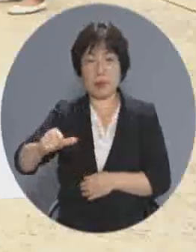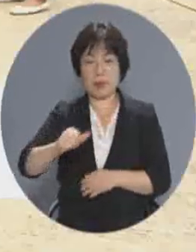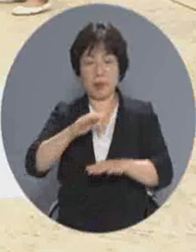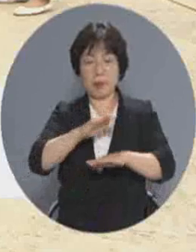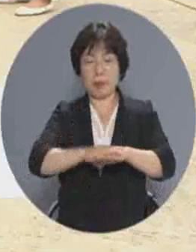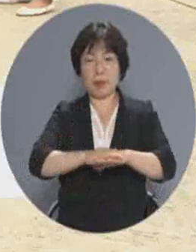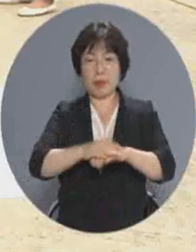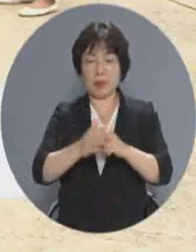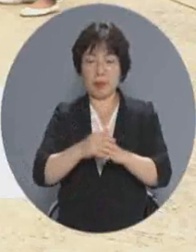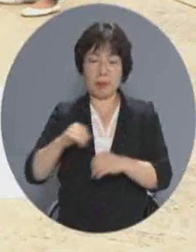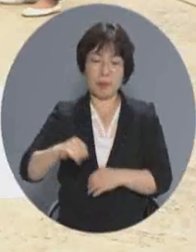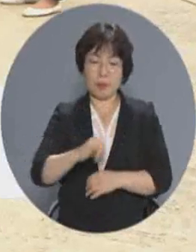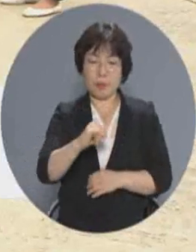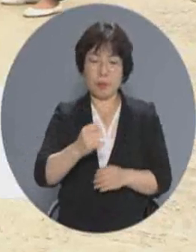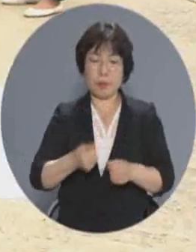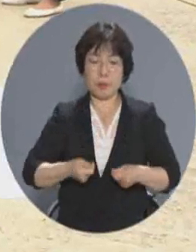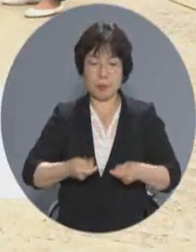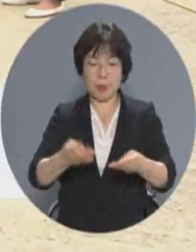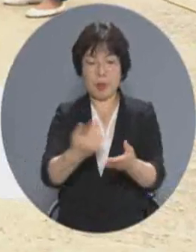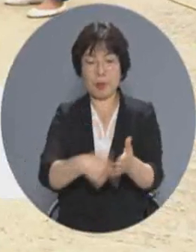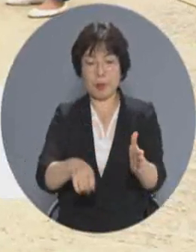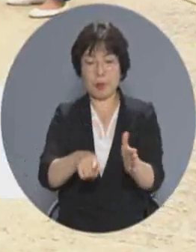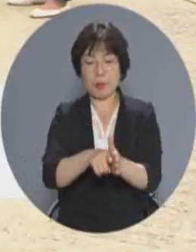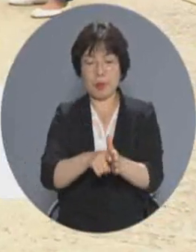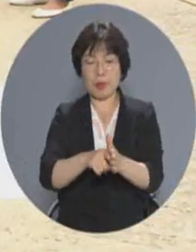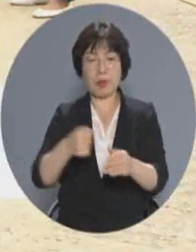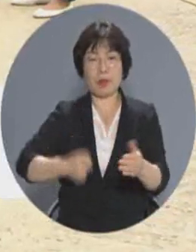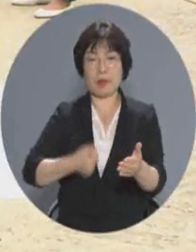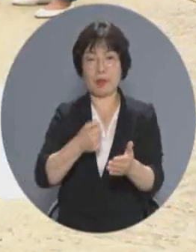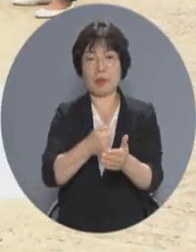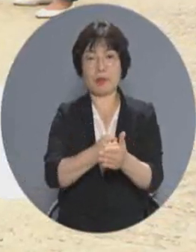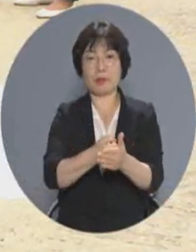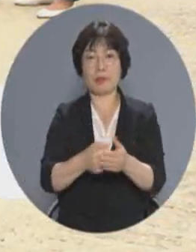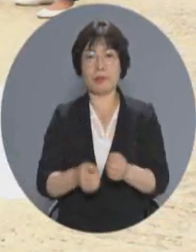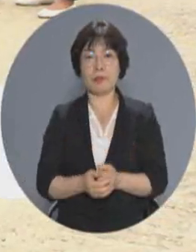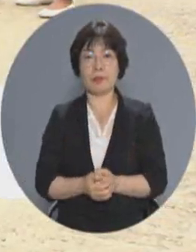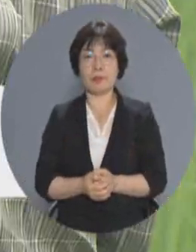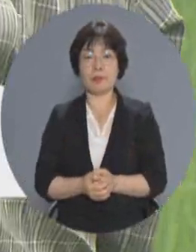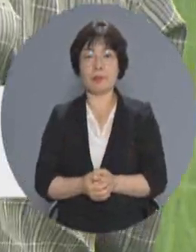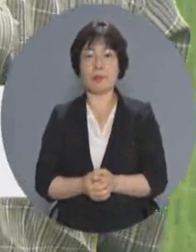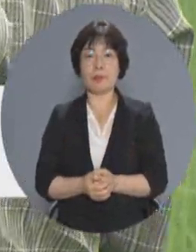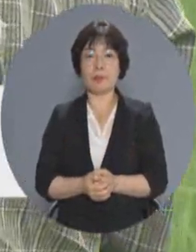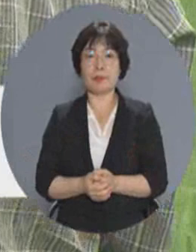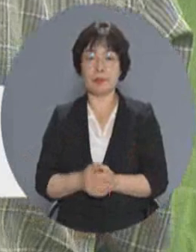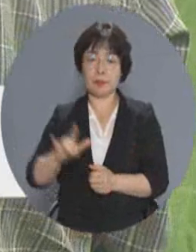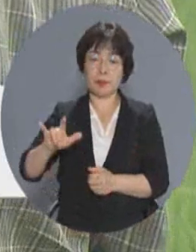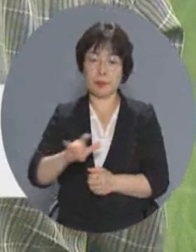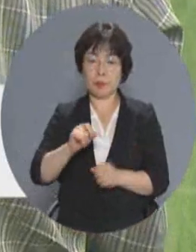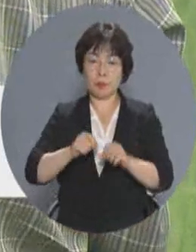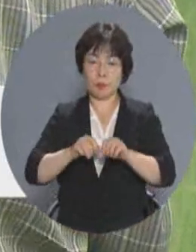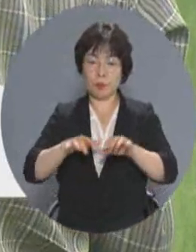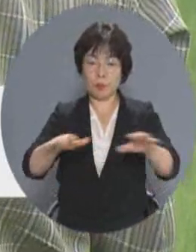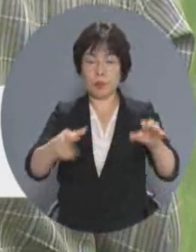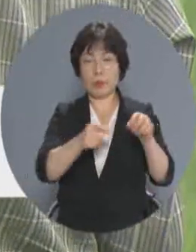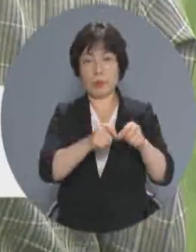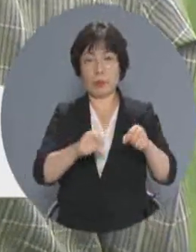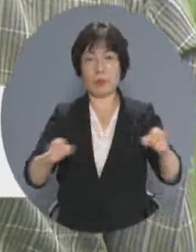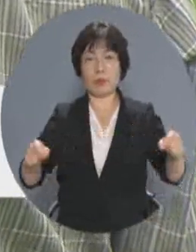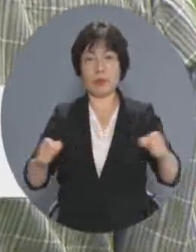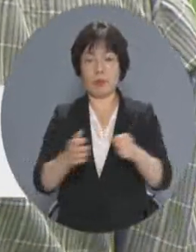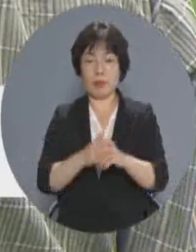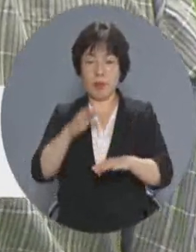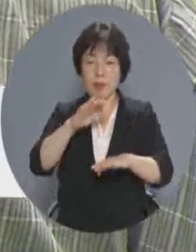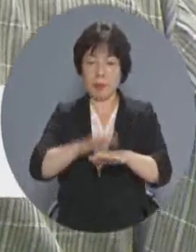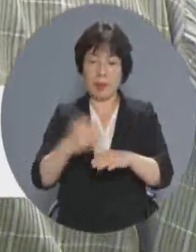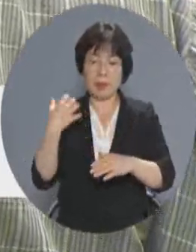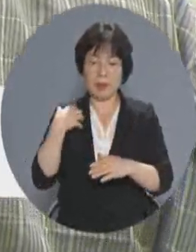논에 병충해 공동 방제를 진행하기로 했습니다. 순천시는 코로나19 사태가 장기화하면서